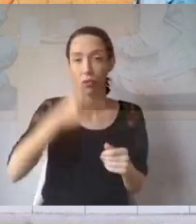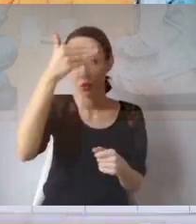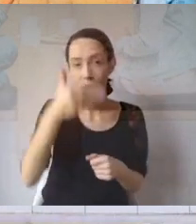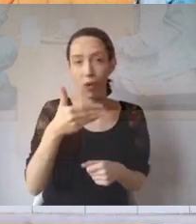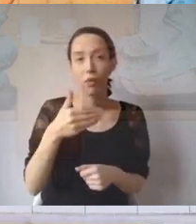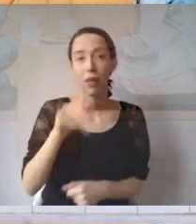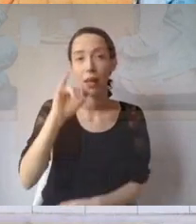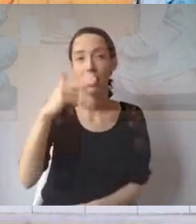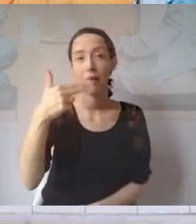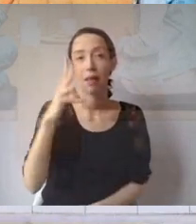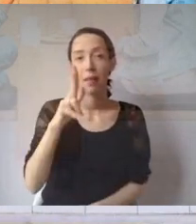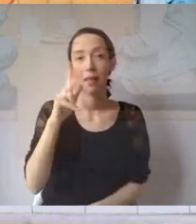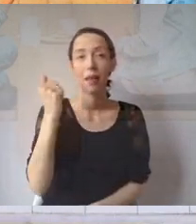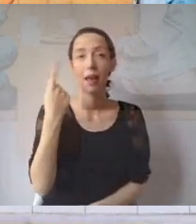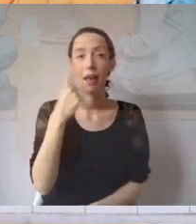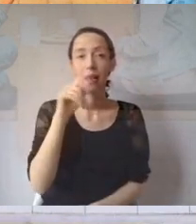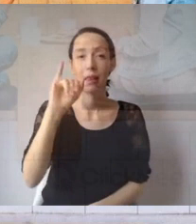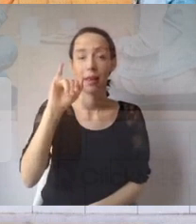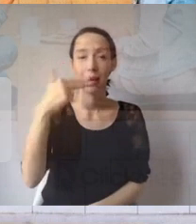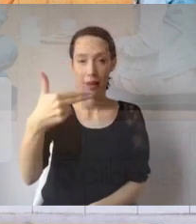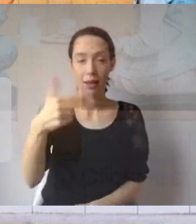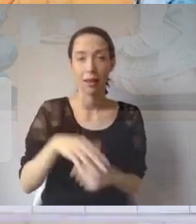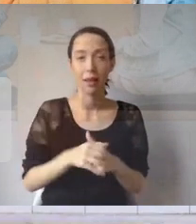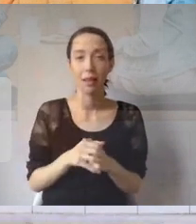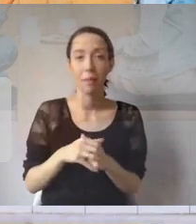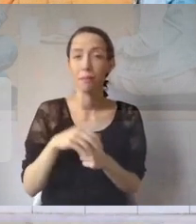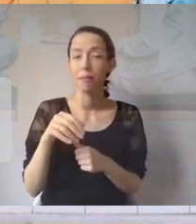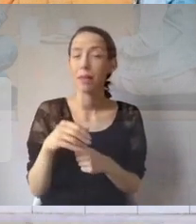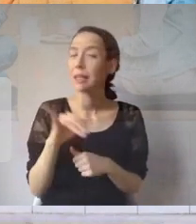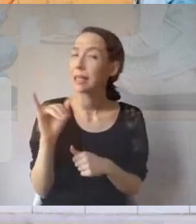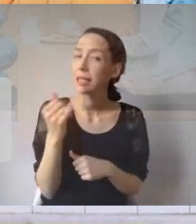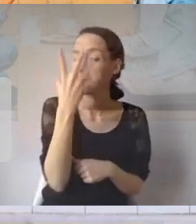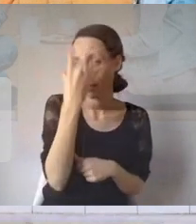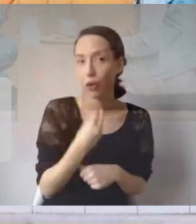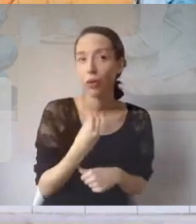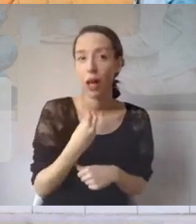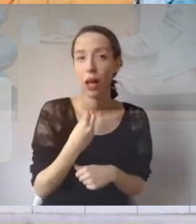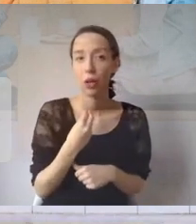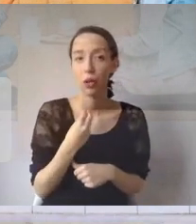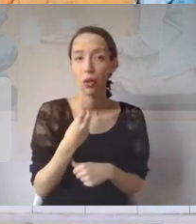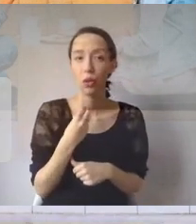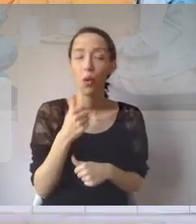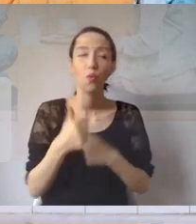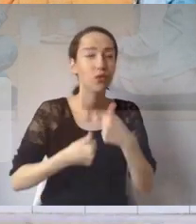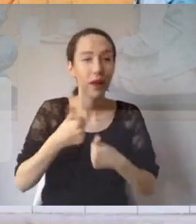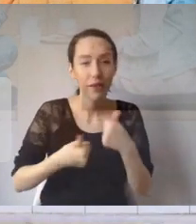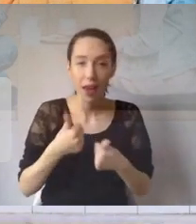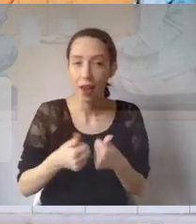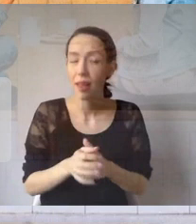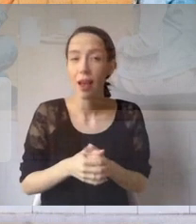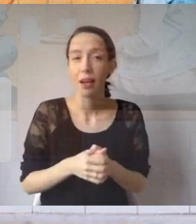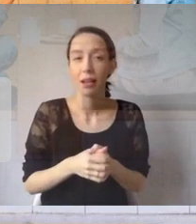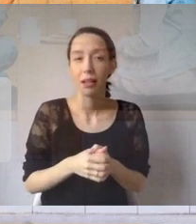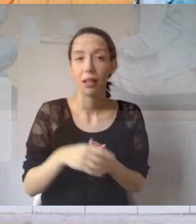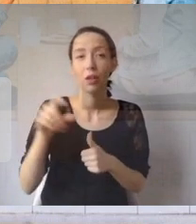powiem, jak należy wpisać ustawienia, w jaki sposób dać się zidentyfikować w sieci i dać się po